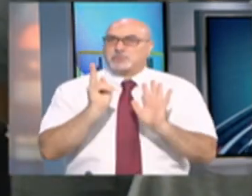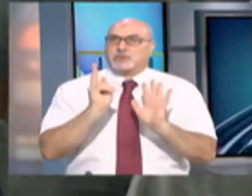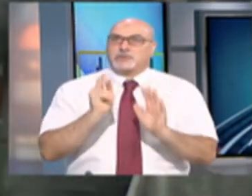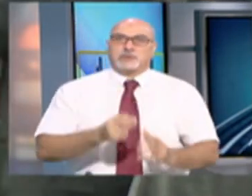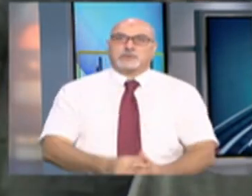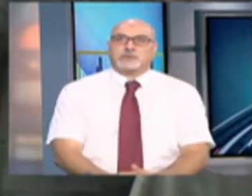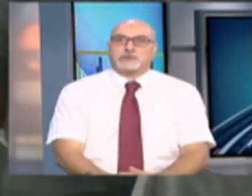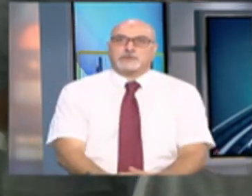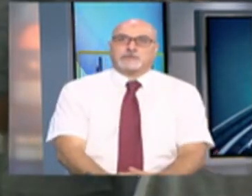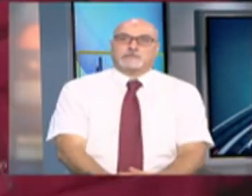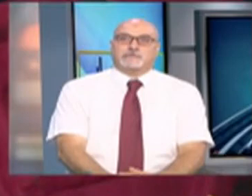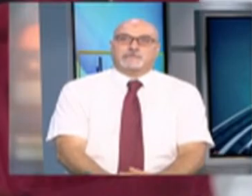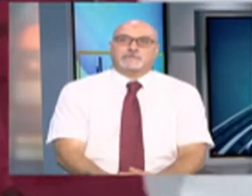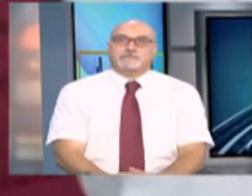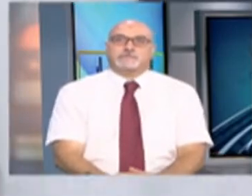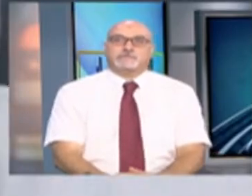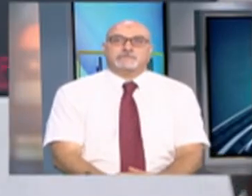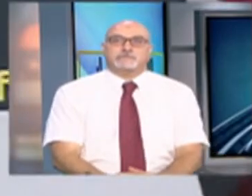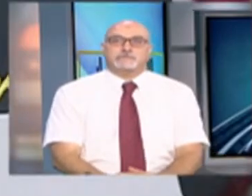يرام.